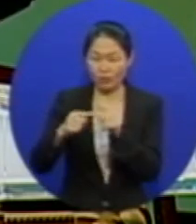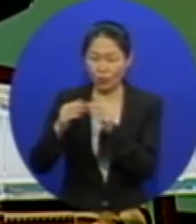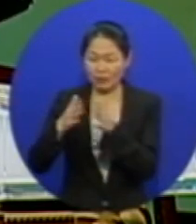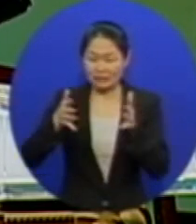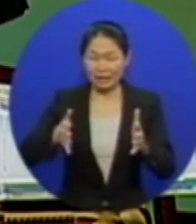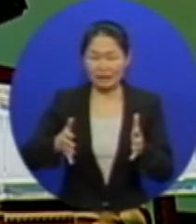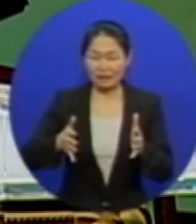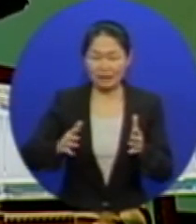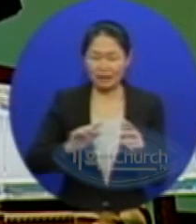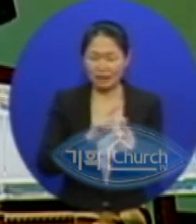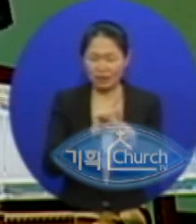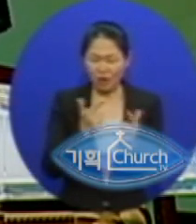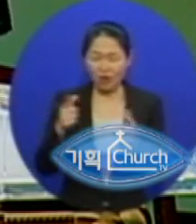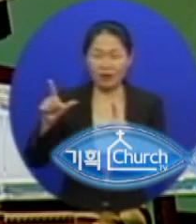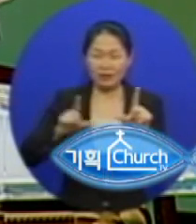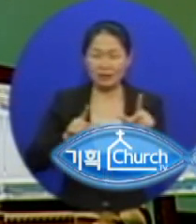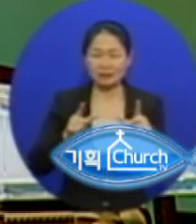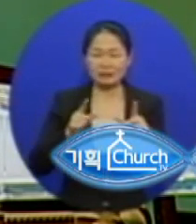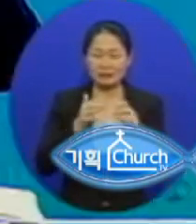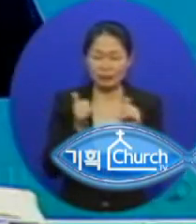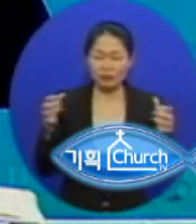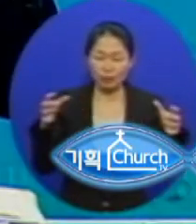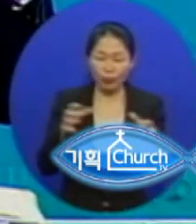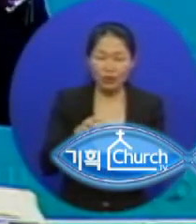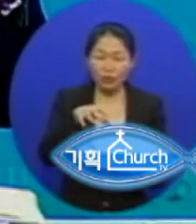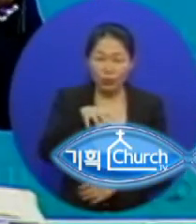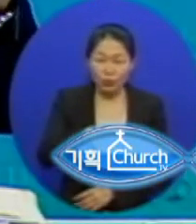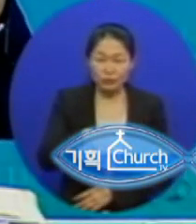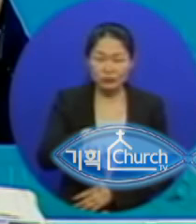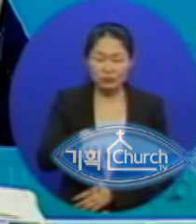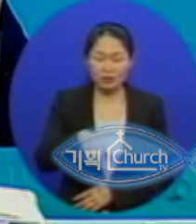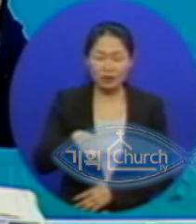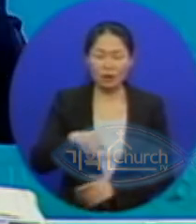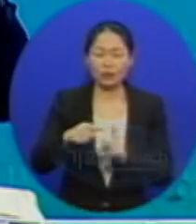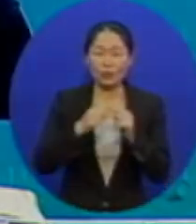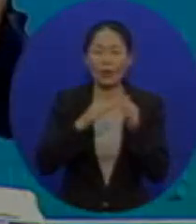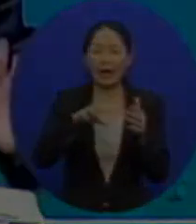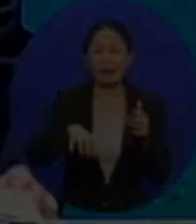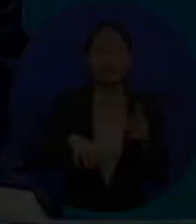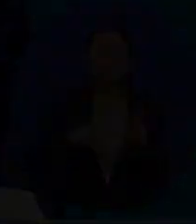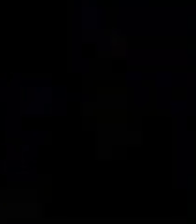사람들이 모인 자리에 교회 안에서 여러분들이 경 험 되어지기를 하나님이 원하세요